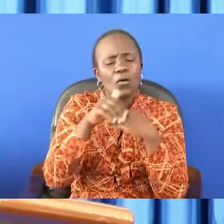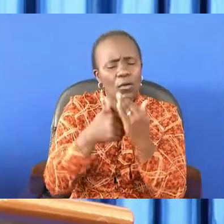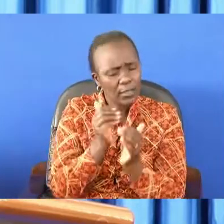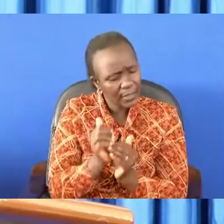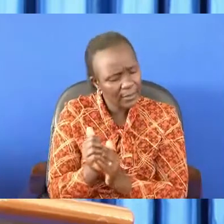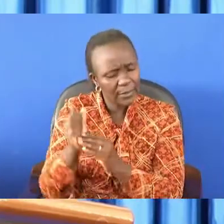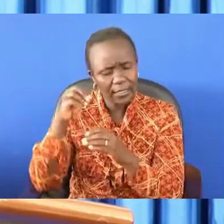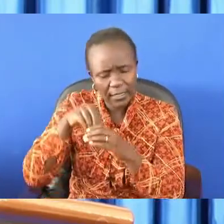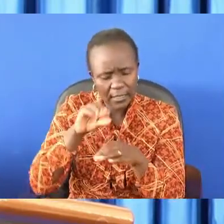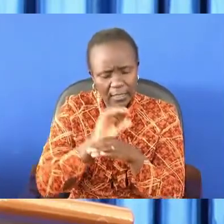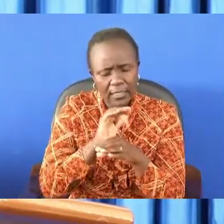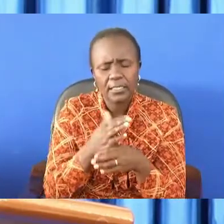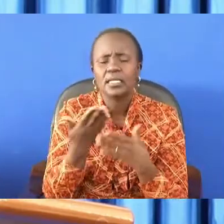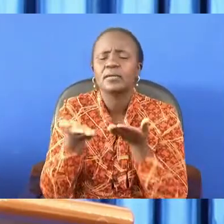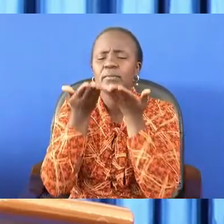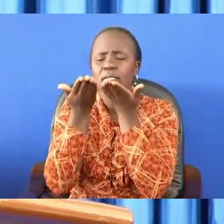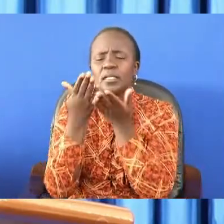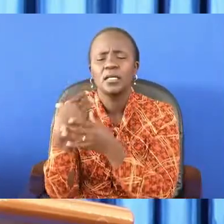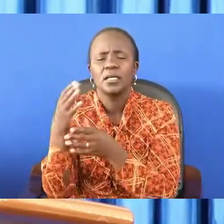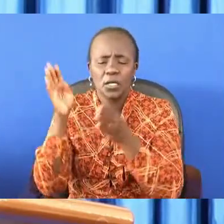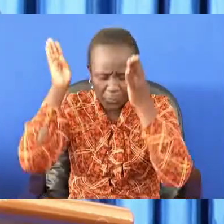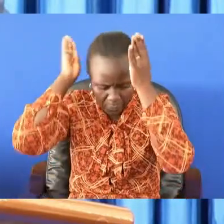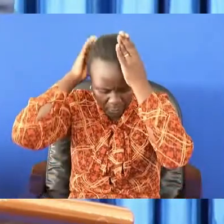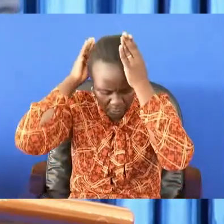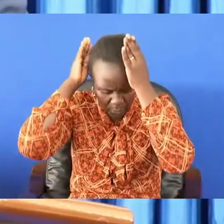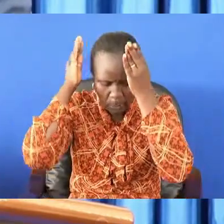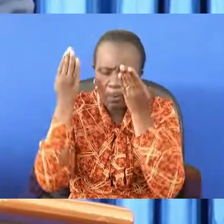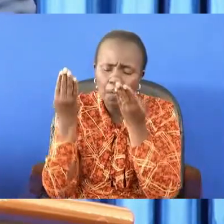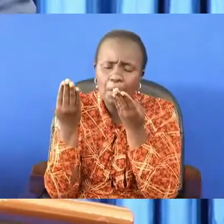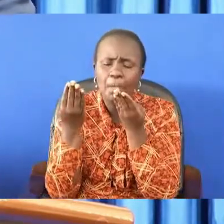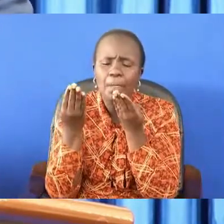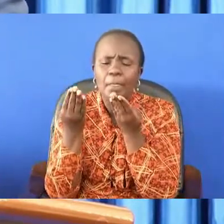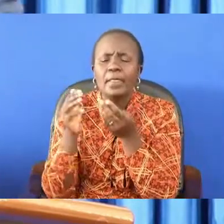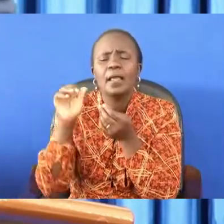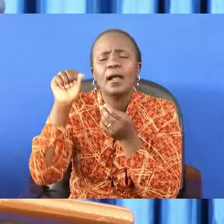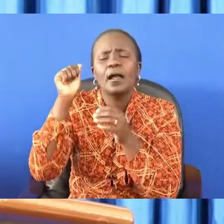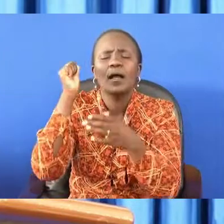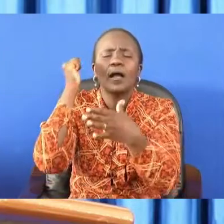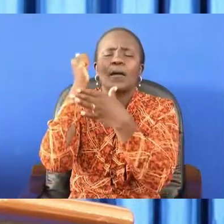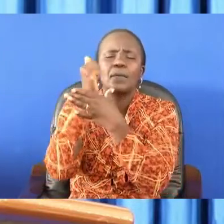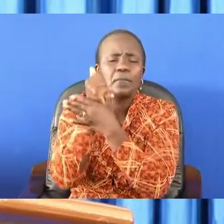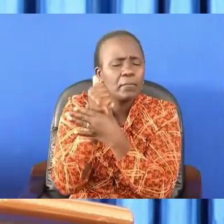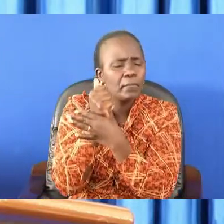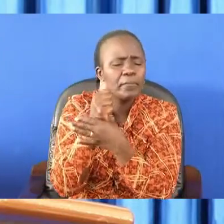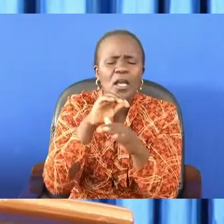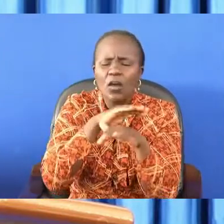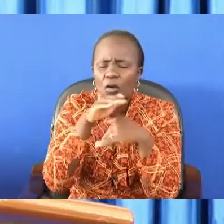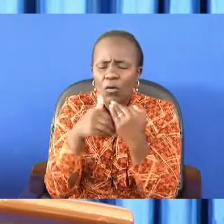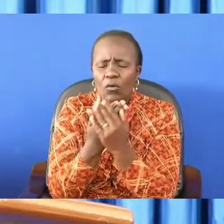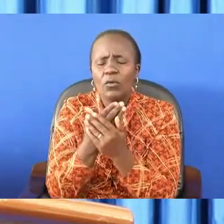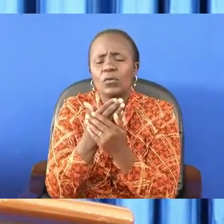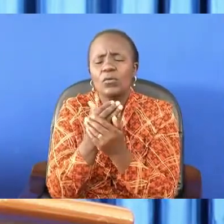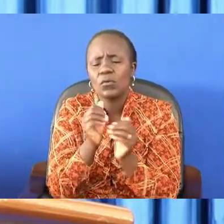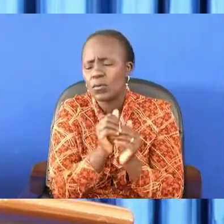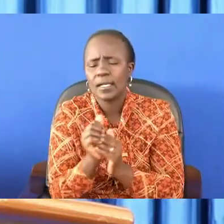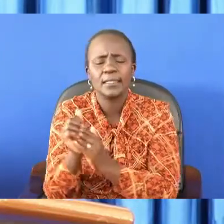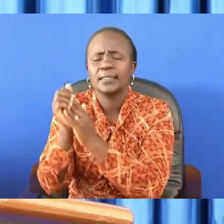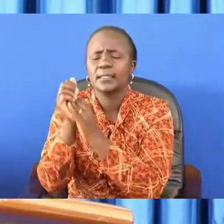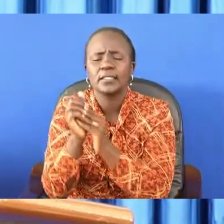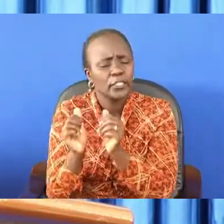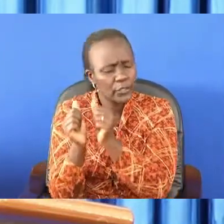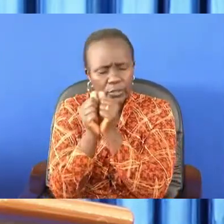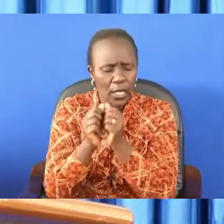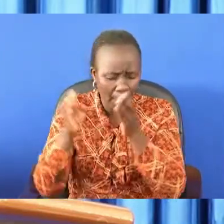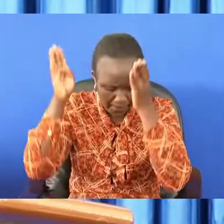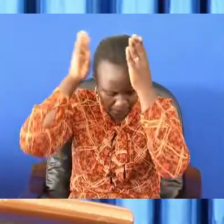wote mikononi mwako. Tukiombea presiding bishop wetu Abraham Mulwa pamoja na wale wote ambao wanaongoza, pamoja